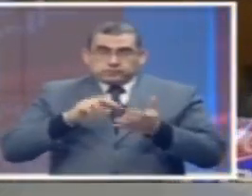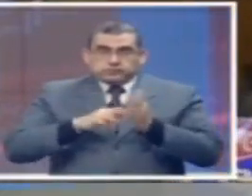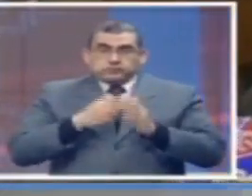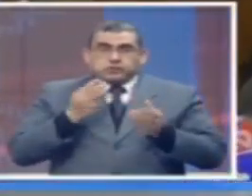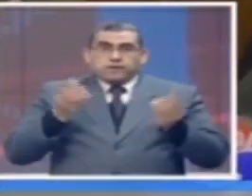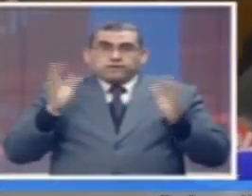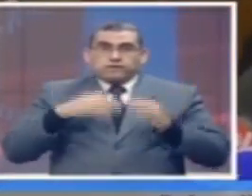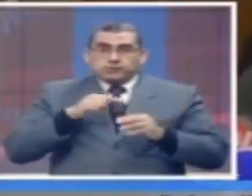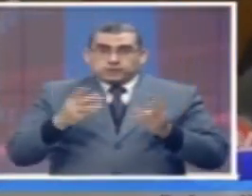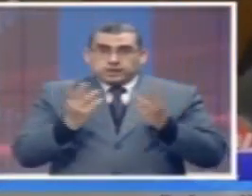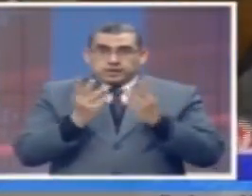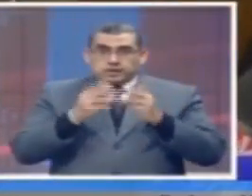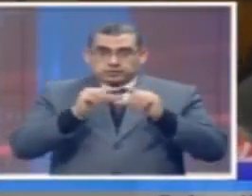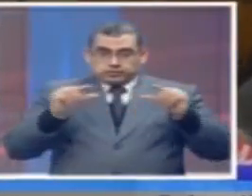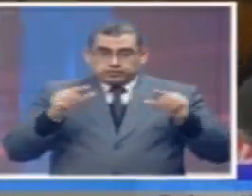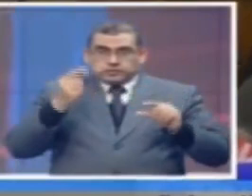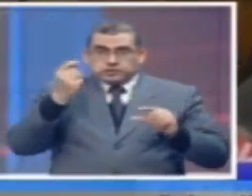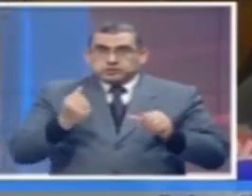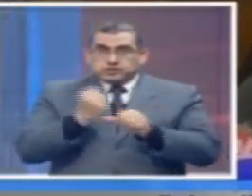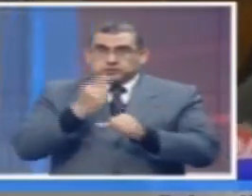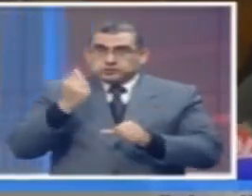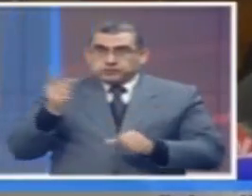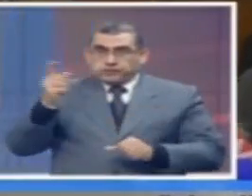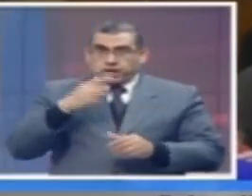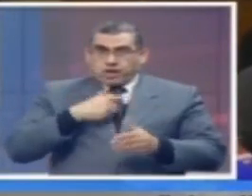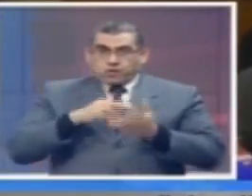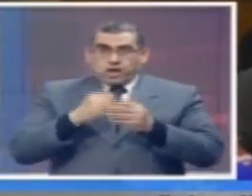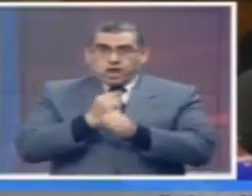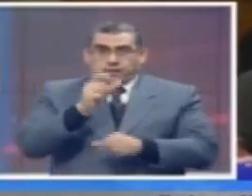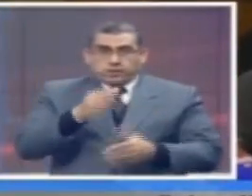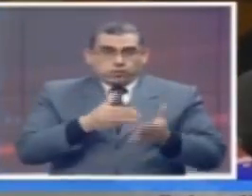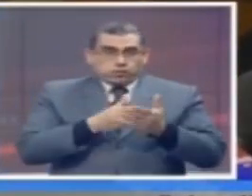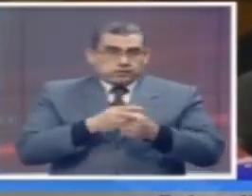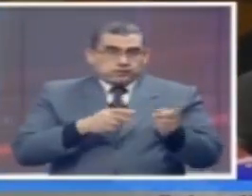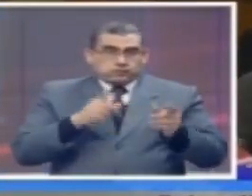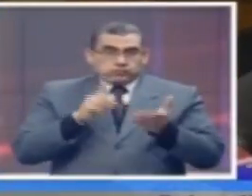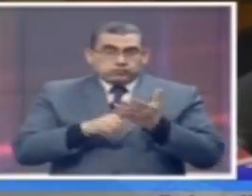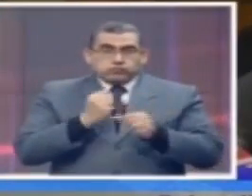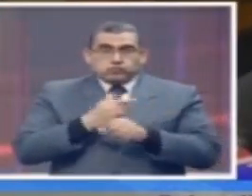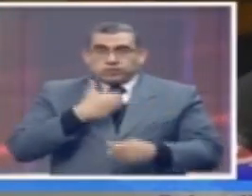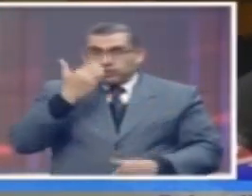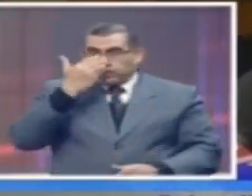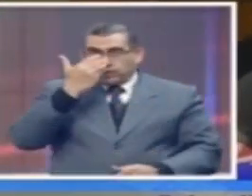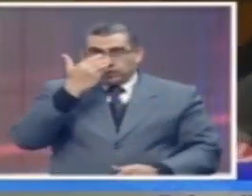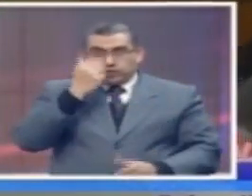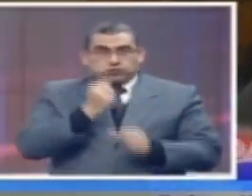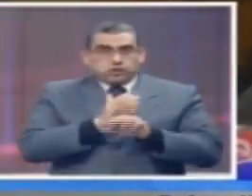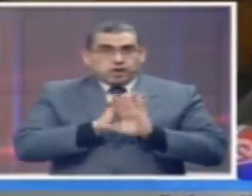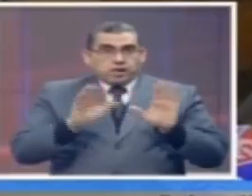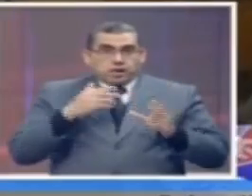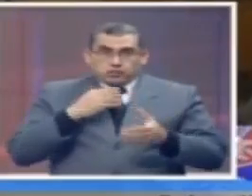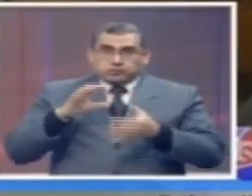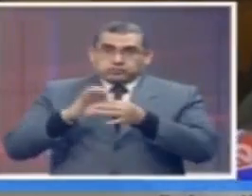عندنا منصة لرجال الأعمال وللعمال اللي هم فعلا مش لاقيين فرصة عمل، للتواصل ما